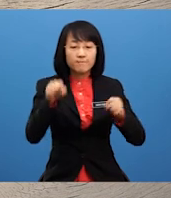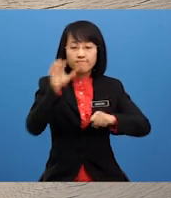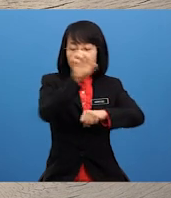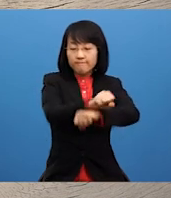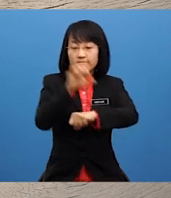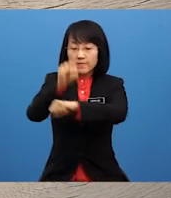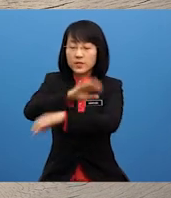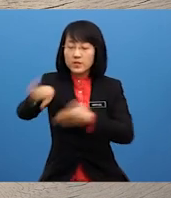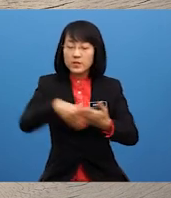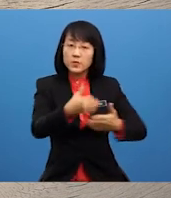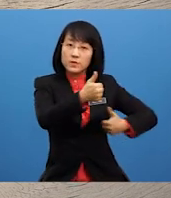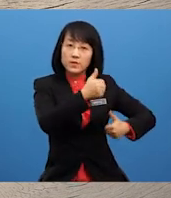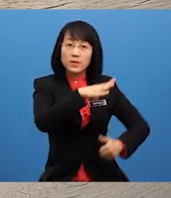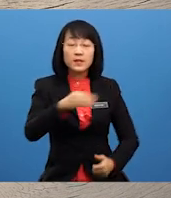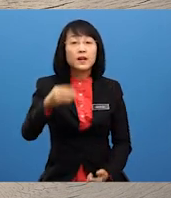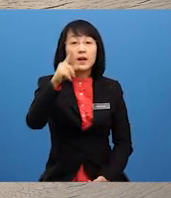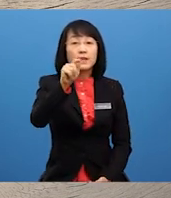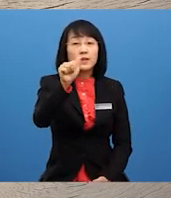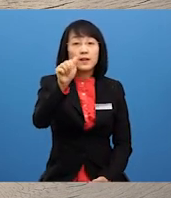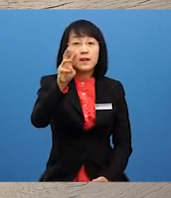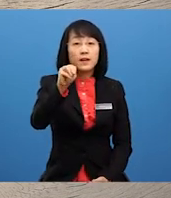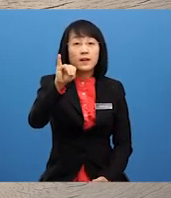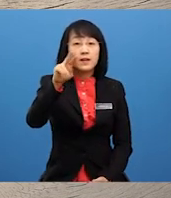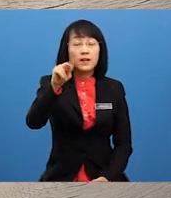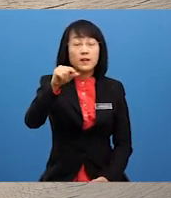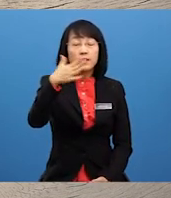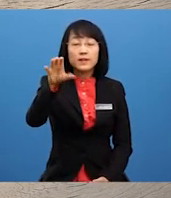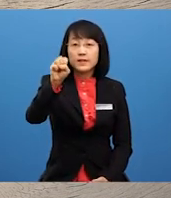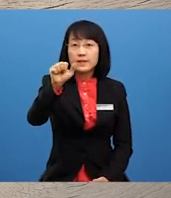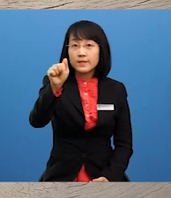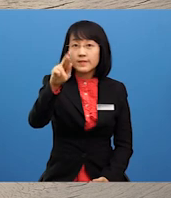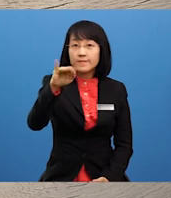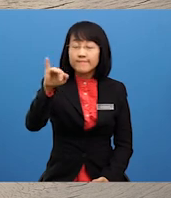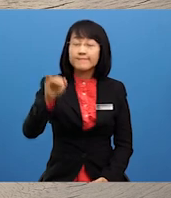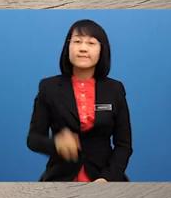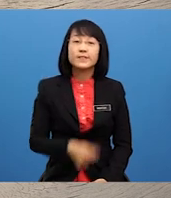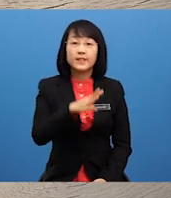tamisari sehinggakan beliau dianugerahkan gelaran Laksmana.